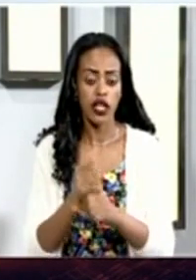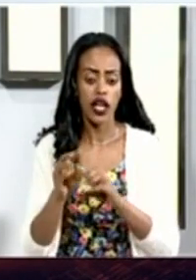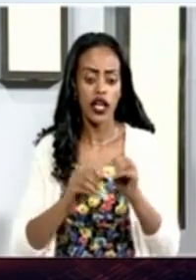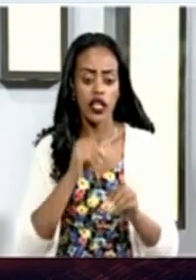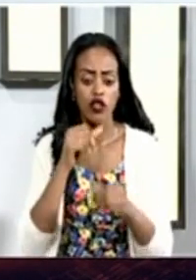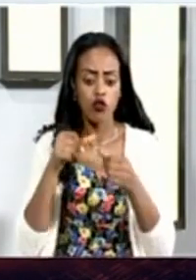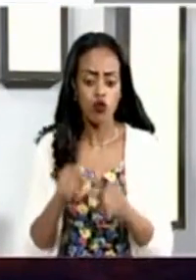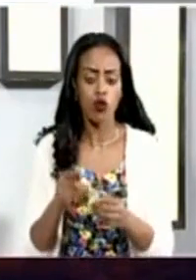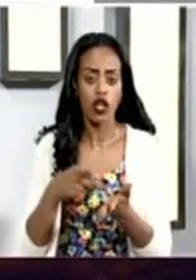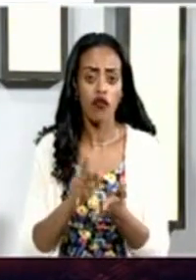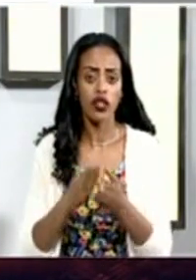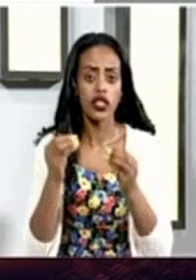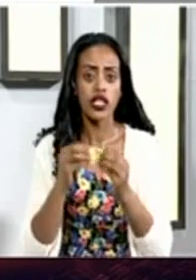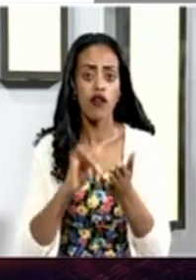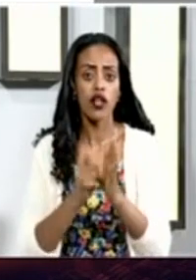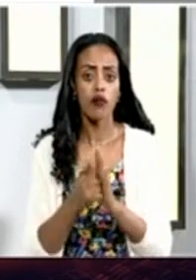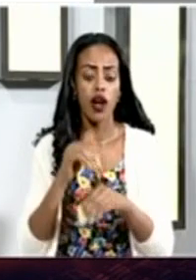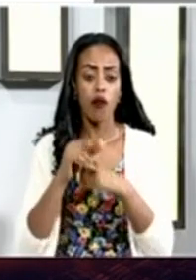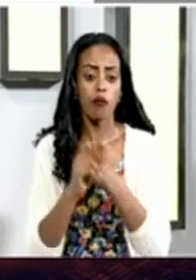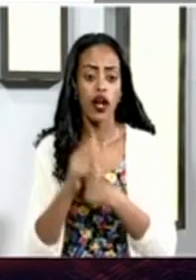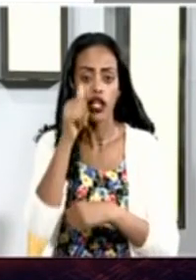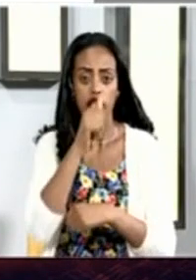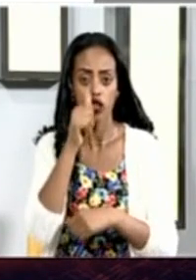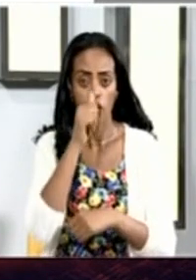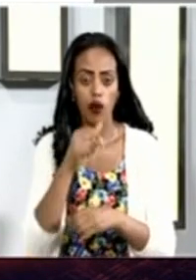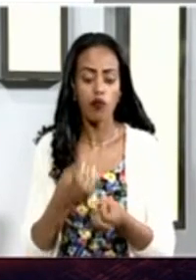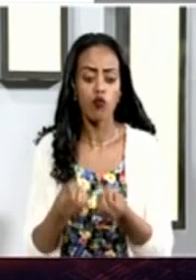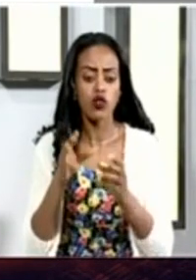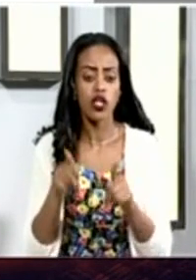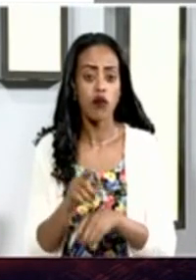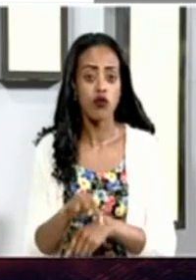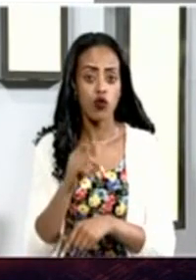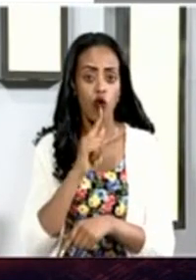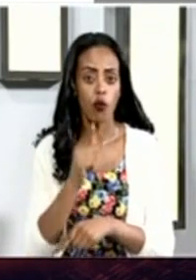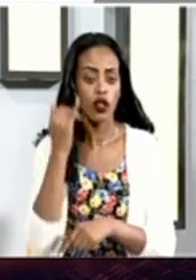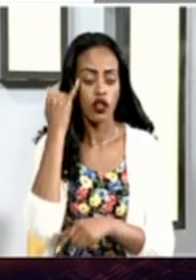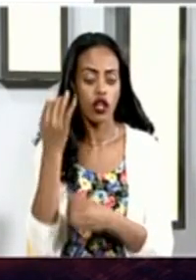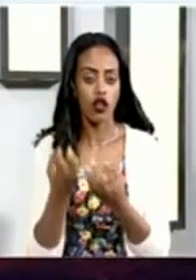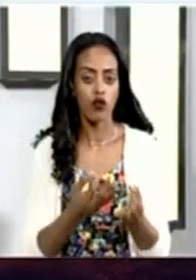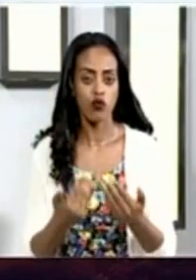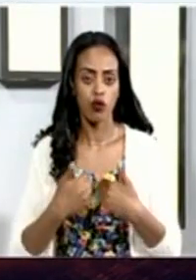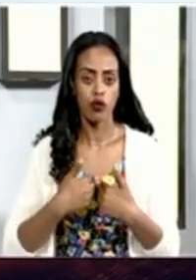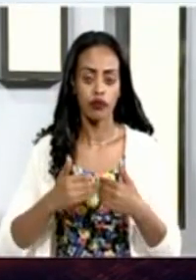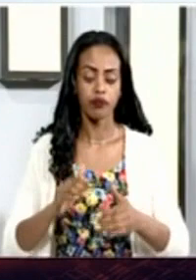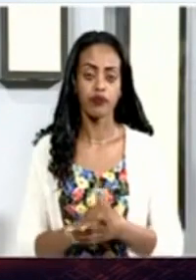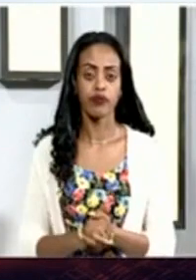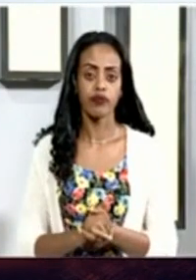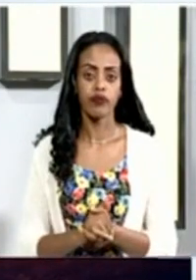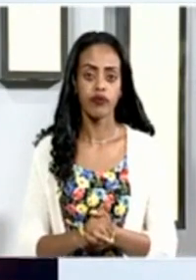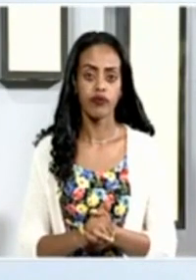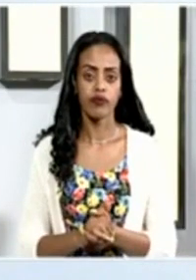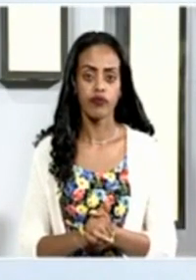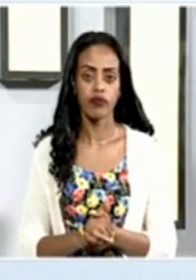تنكسق سوط سنحو تخفلت حسابات دماء البنك نقدي إتابيع ببزحي كركبو كمزق الدمائيو تحاب يرزلهم